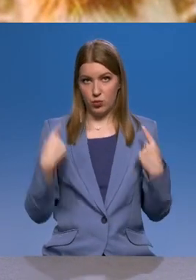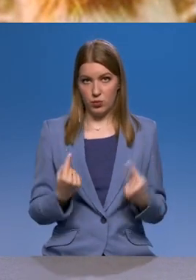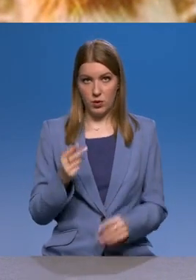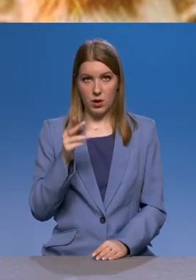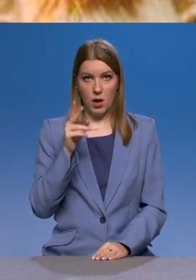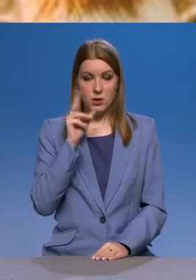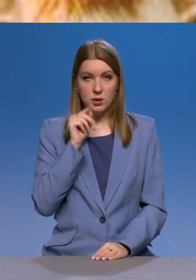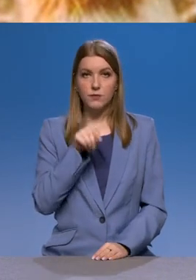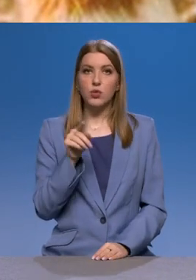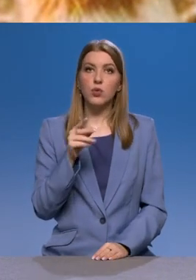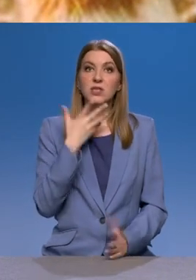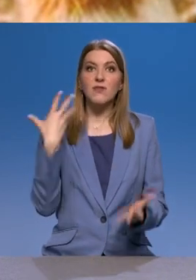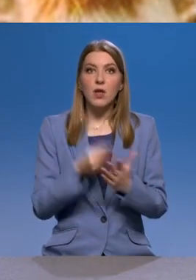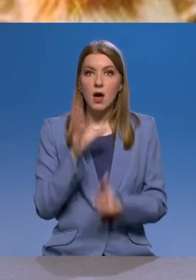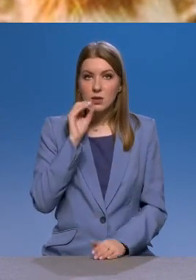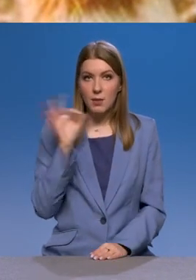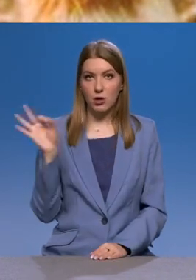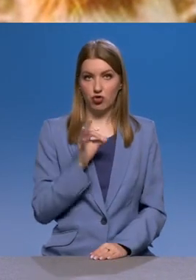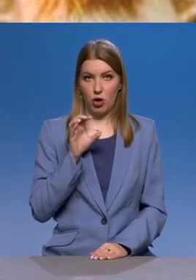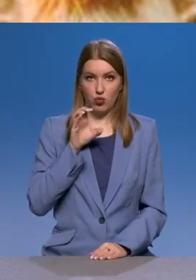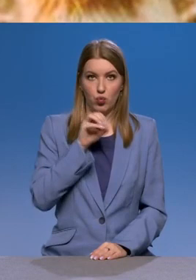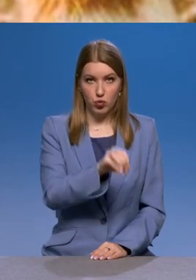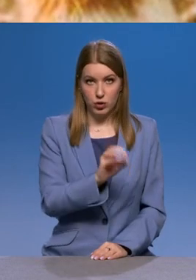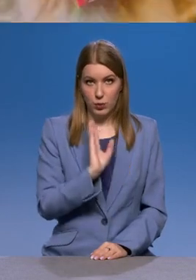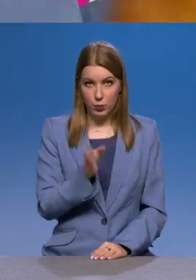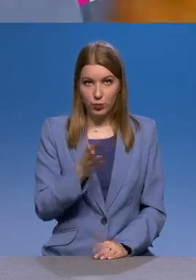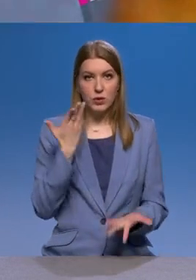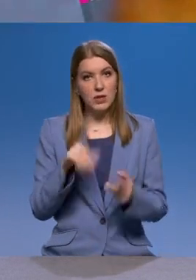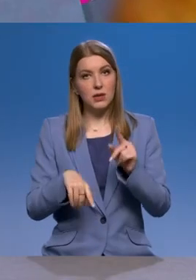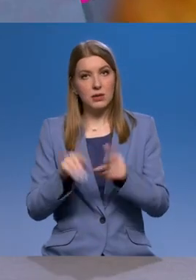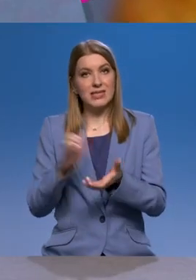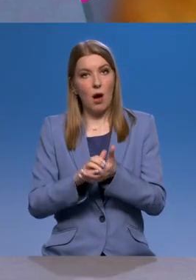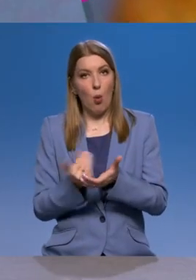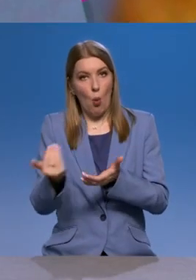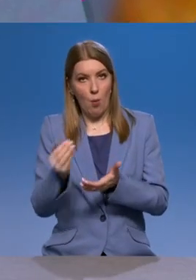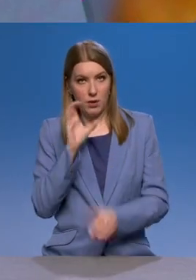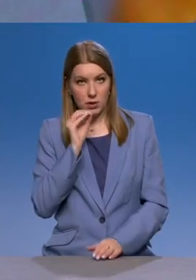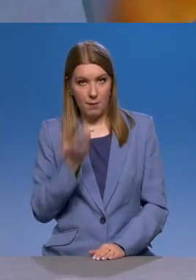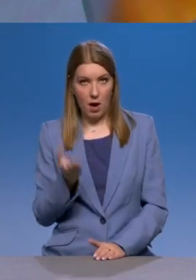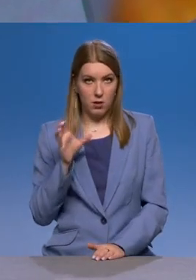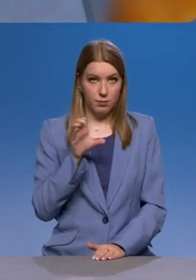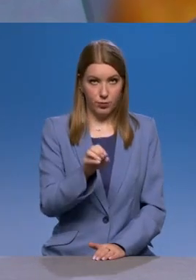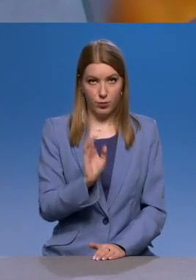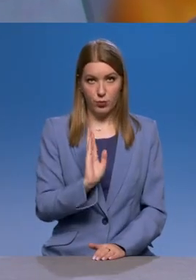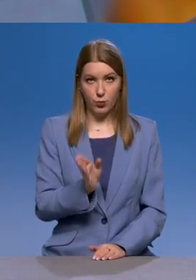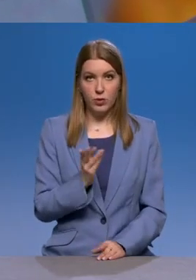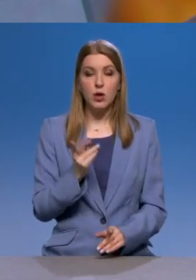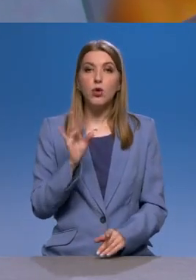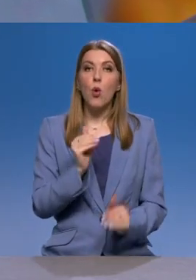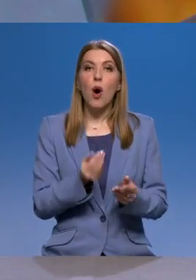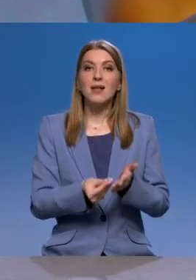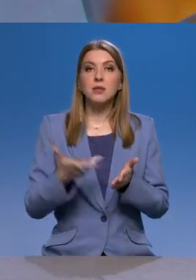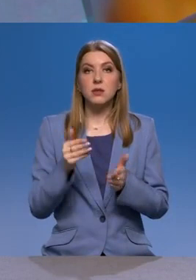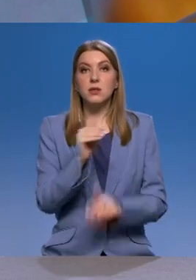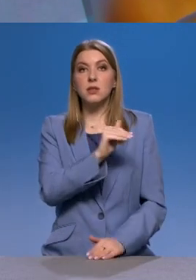свои собаки, собаки знакомых. Конечно, уровень, степень, да, травмы, ее сложность, она зависит от